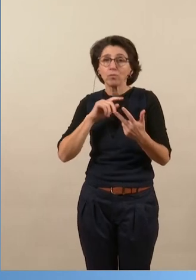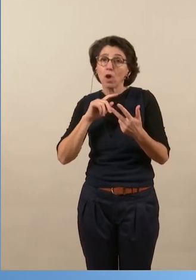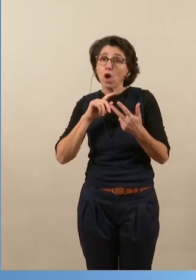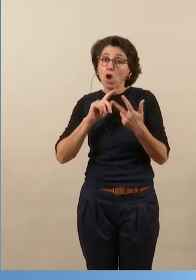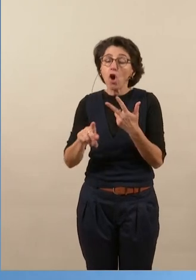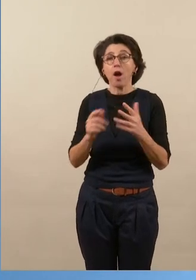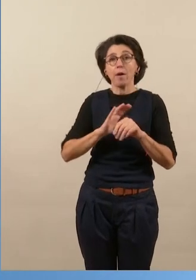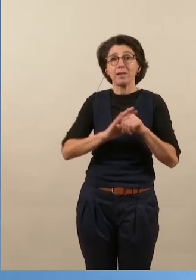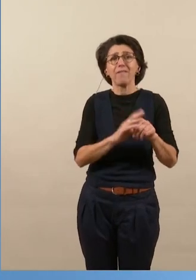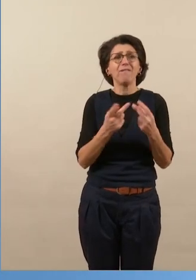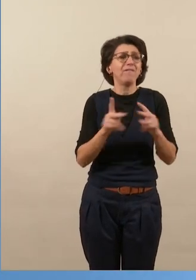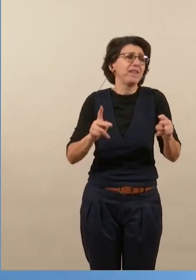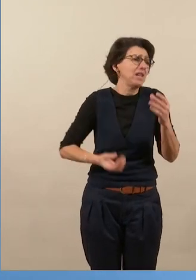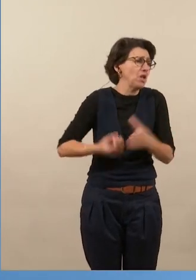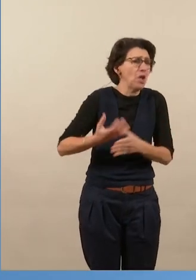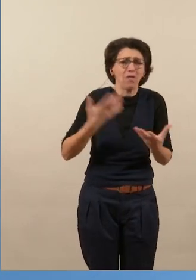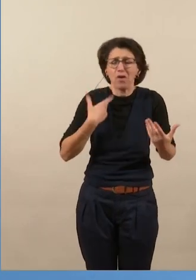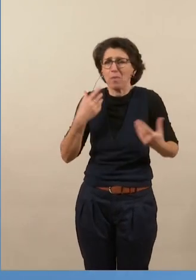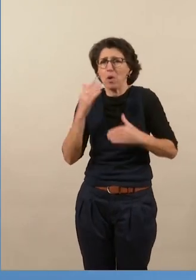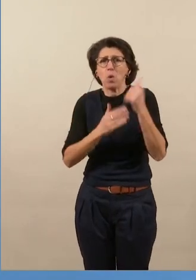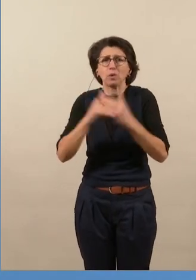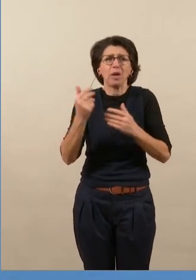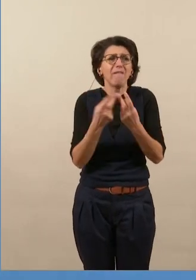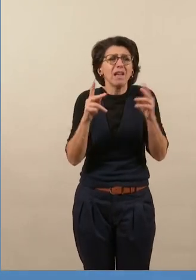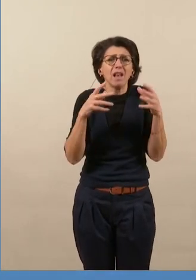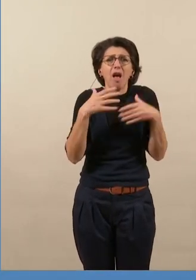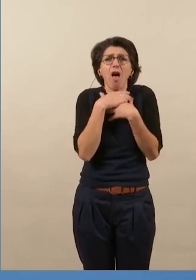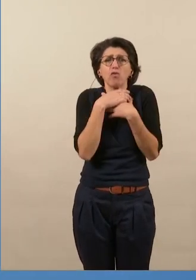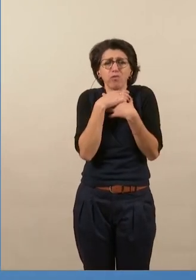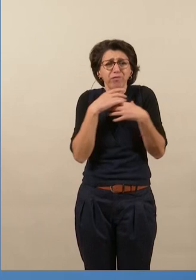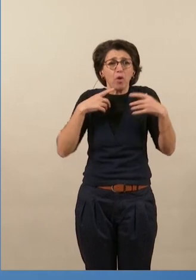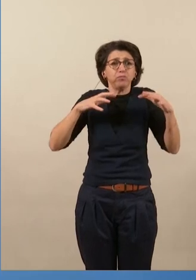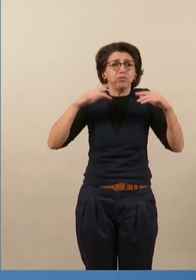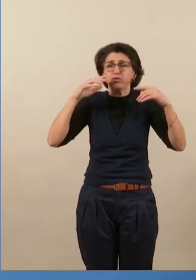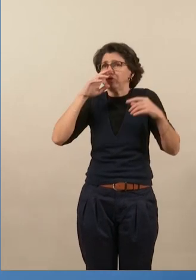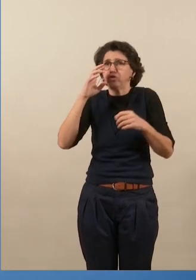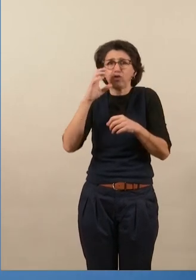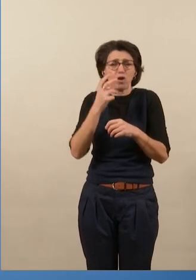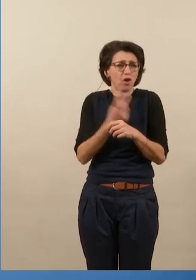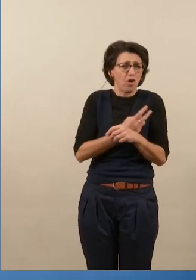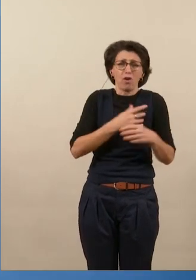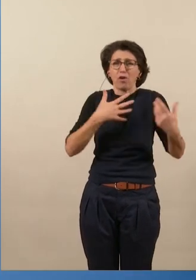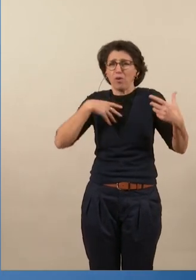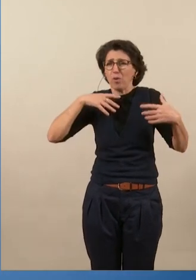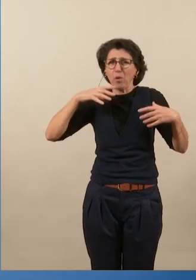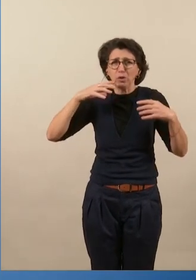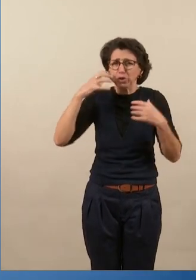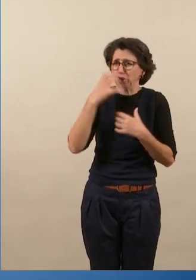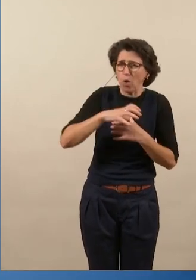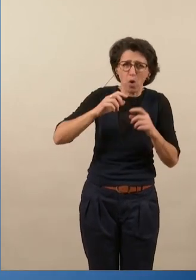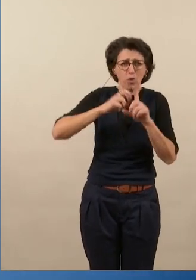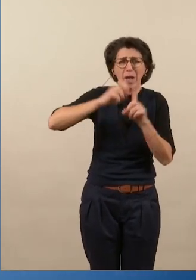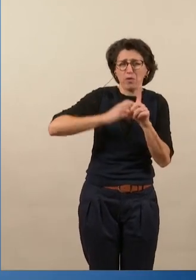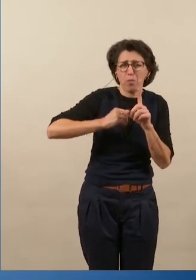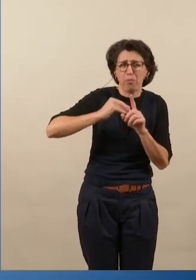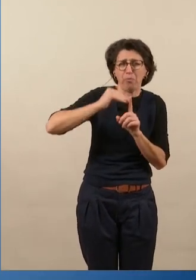suffoque de la chaleur et de la pollution nous sommes un territoire d'expertise et d'innovation rassemblant les compétences du monde universitaire du monde